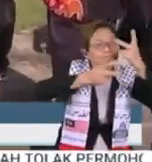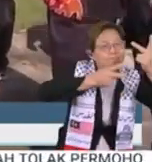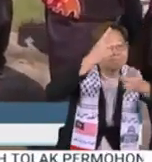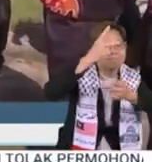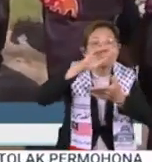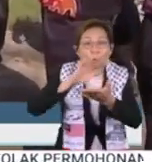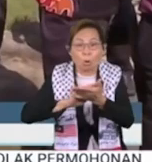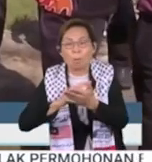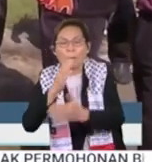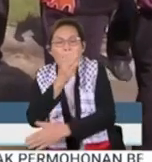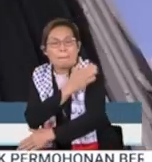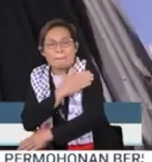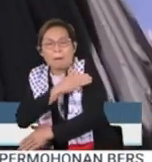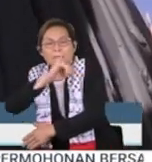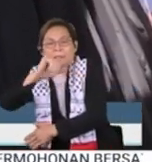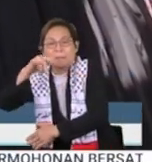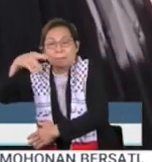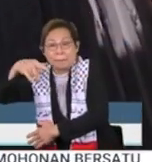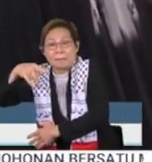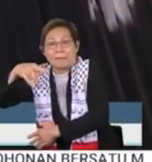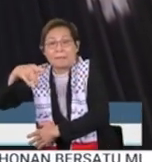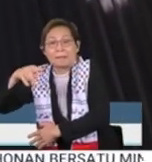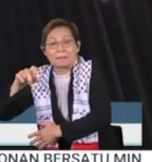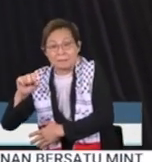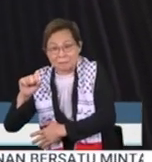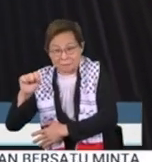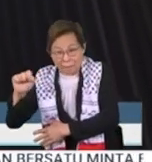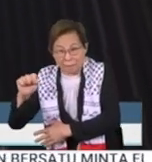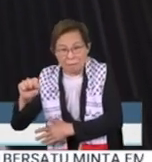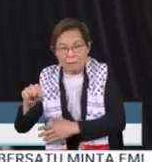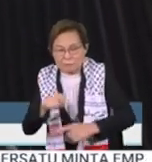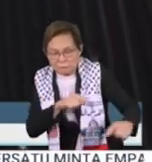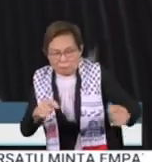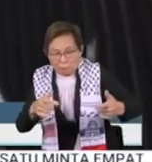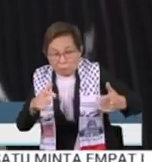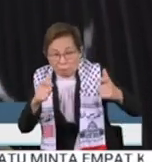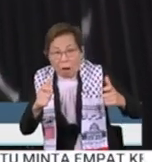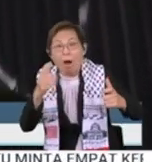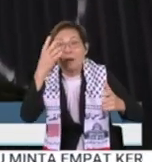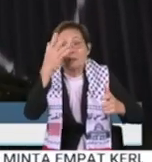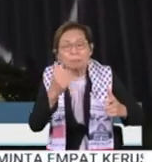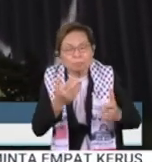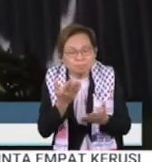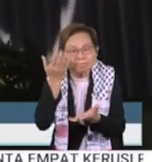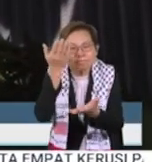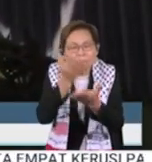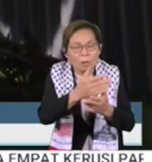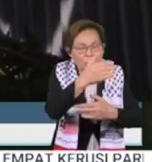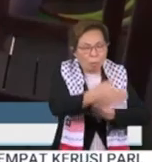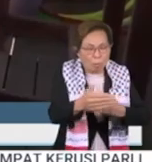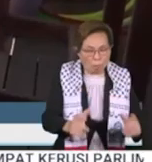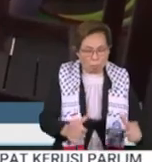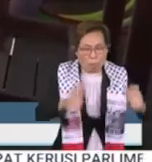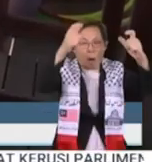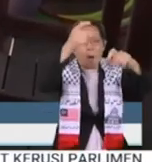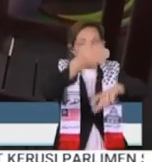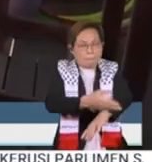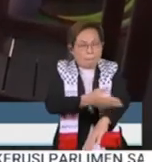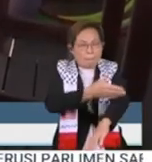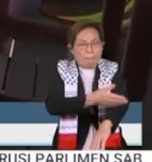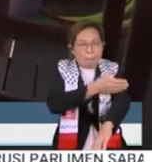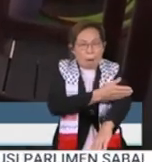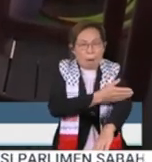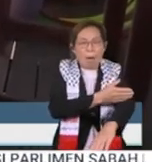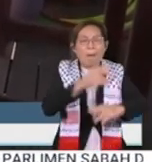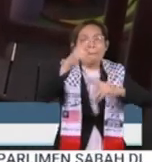terbabit menggesa Jabatan Pendidikan agar segera mengambil tindakan sewajarnya selain mencadangkan blok bangunan dinaik taraf kepada